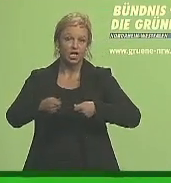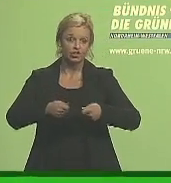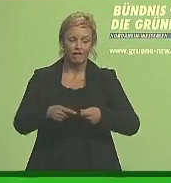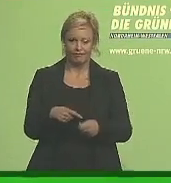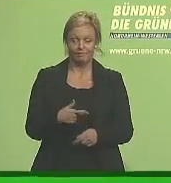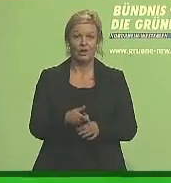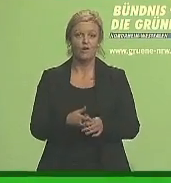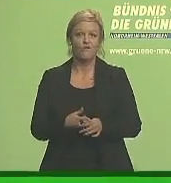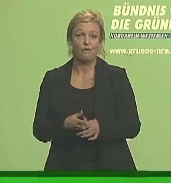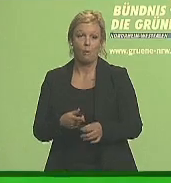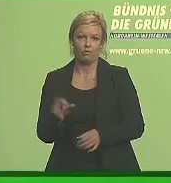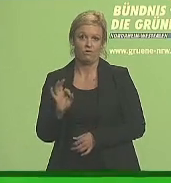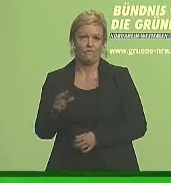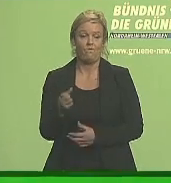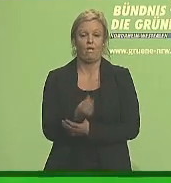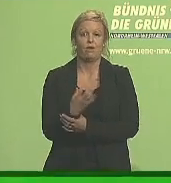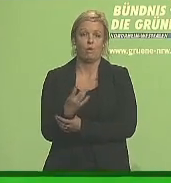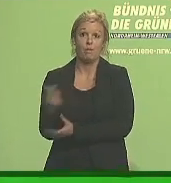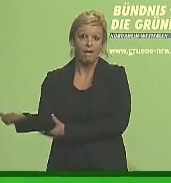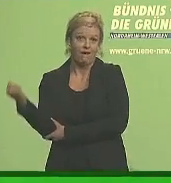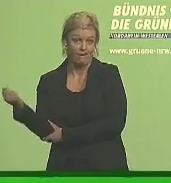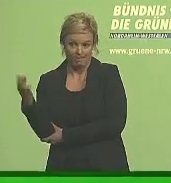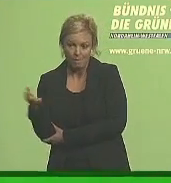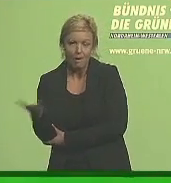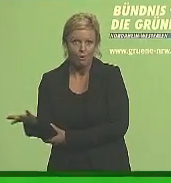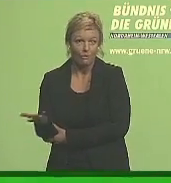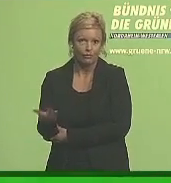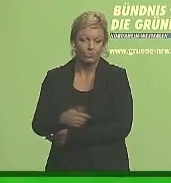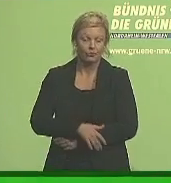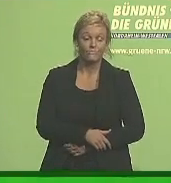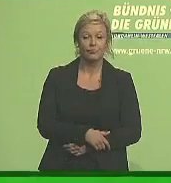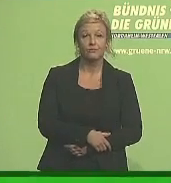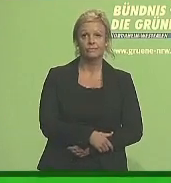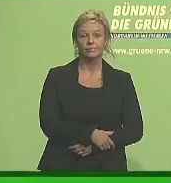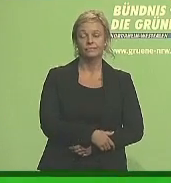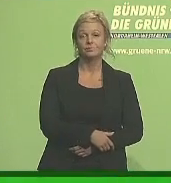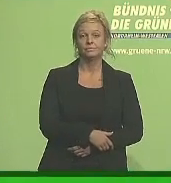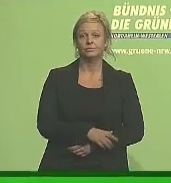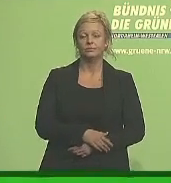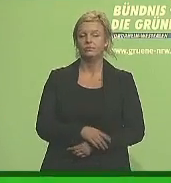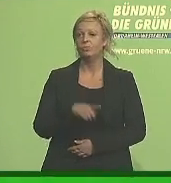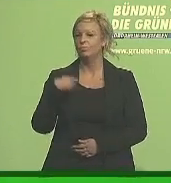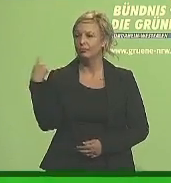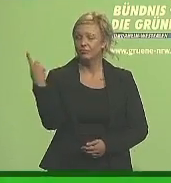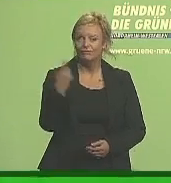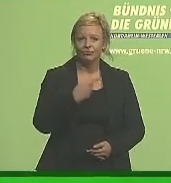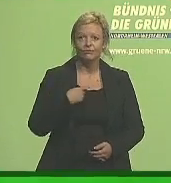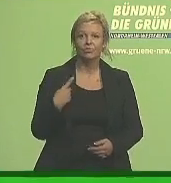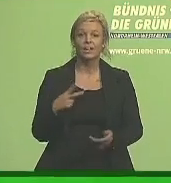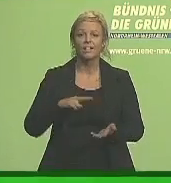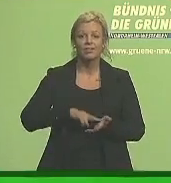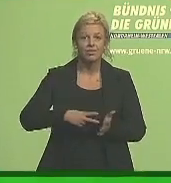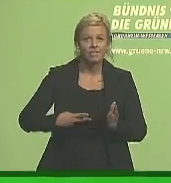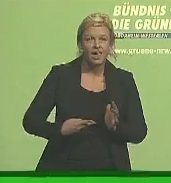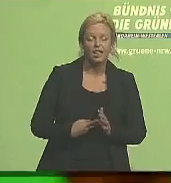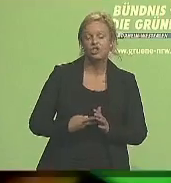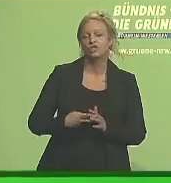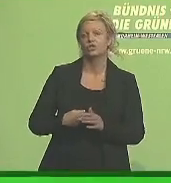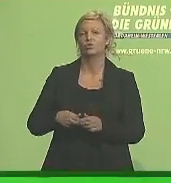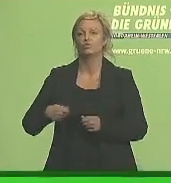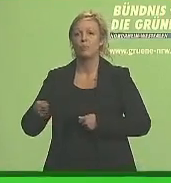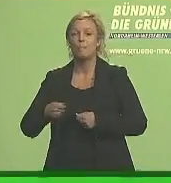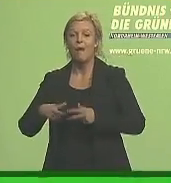Quote für erneuerbare Energien. Und wenn wir dann hier mit technischem, marktwirtschaftlichem und